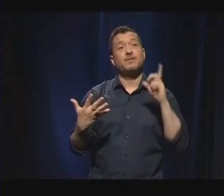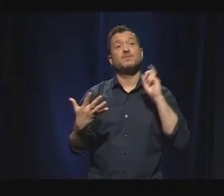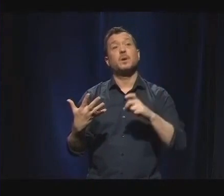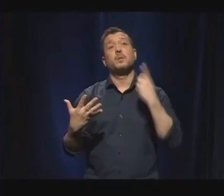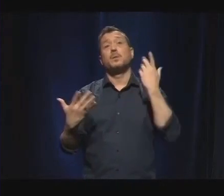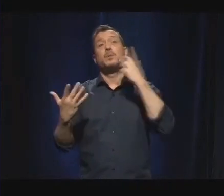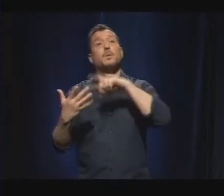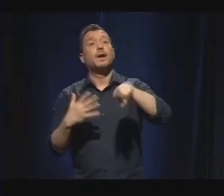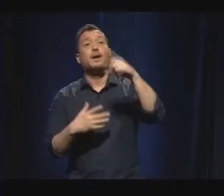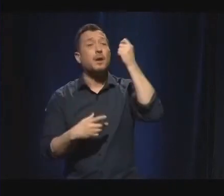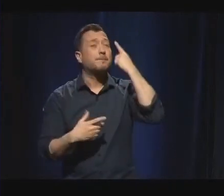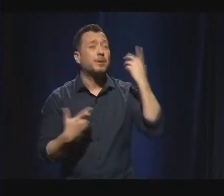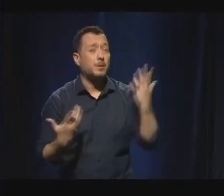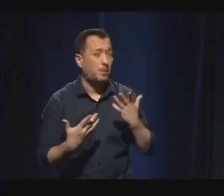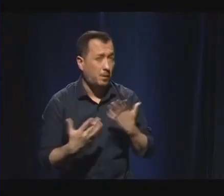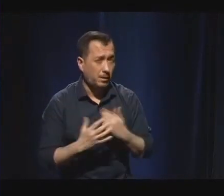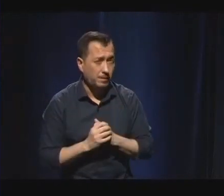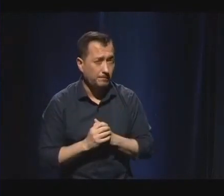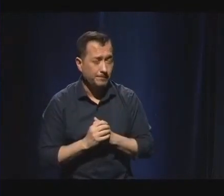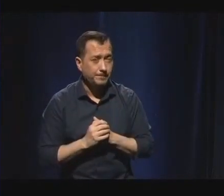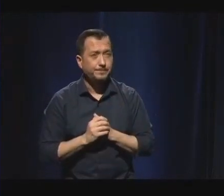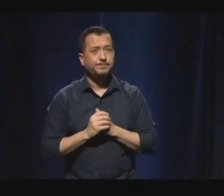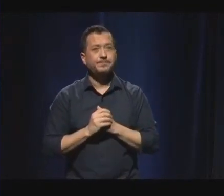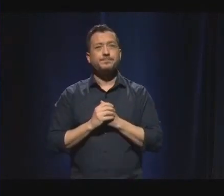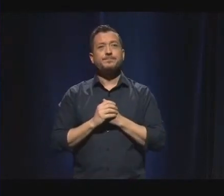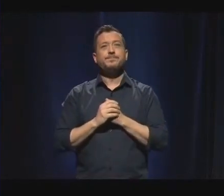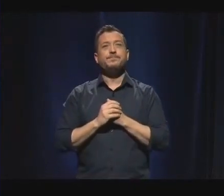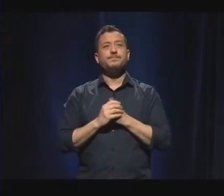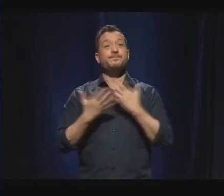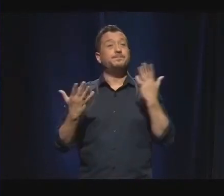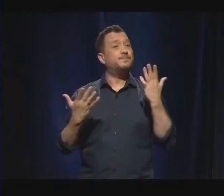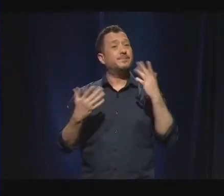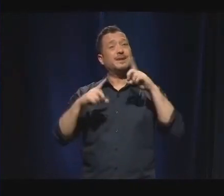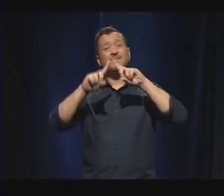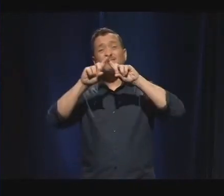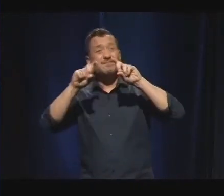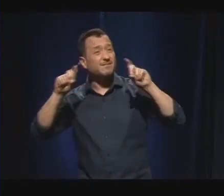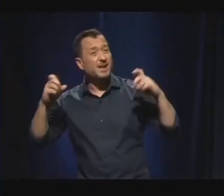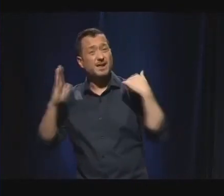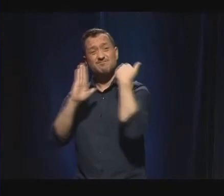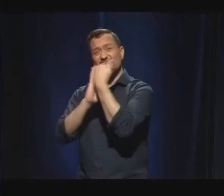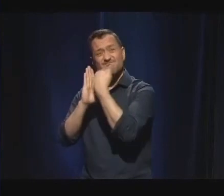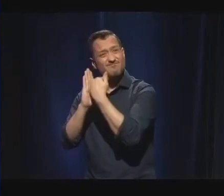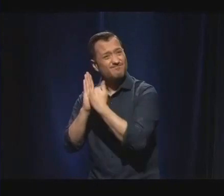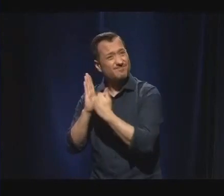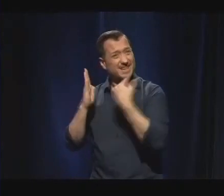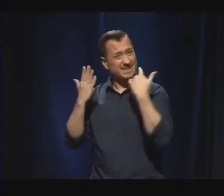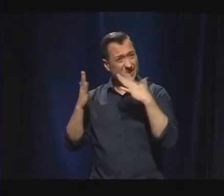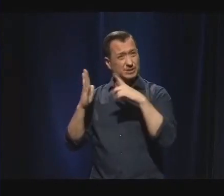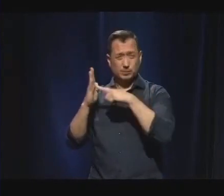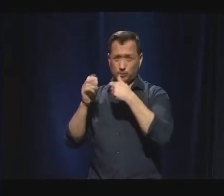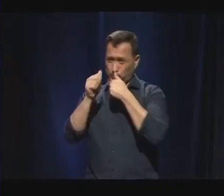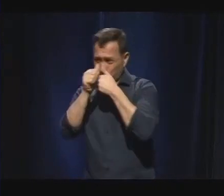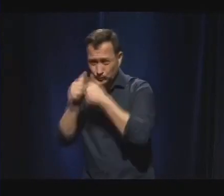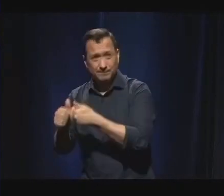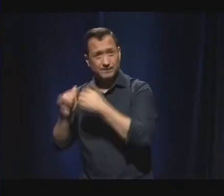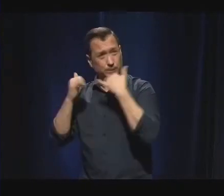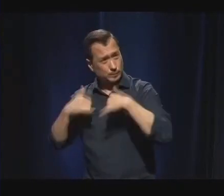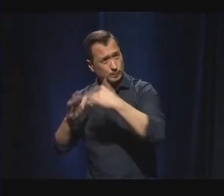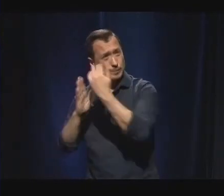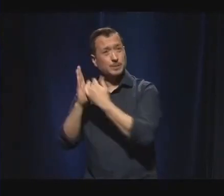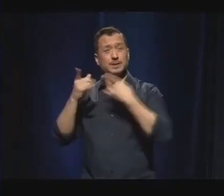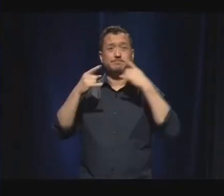quelque part, même, il y a toute une série de mesures qui sont encore en maintien. Et je pense qu'avec